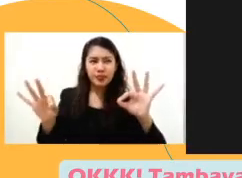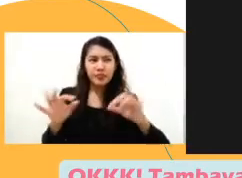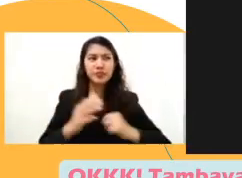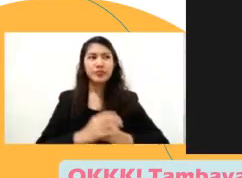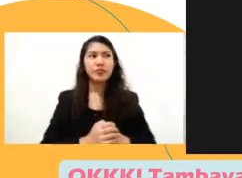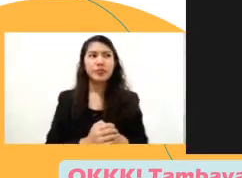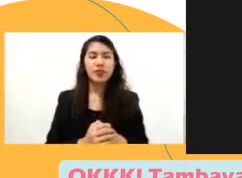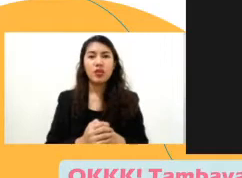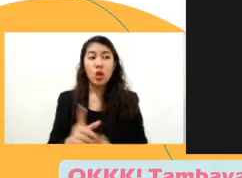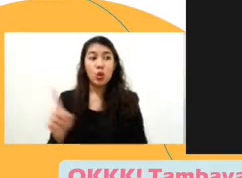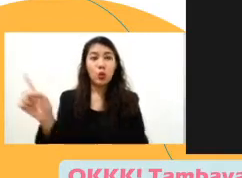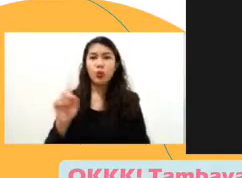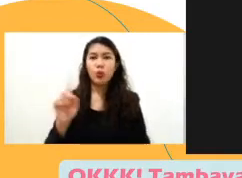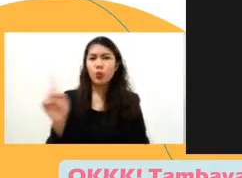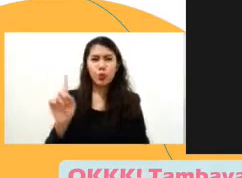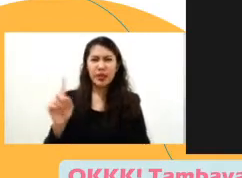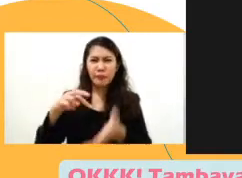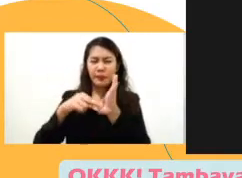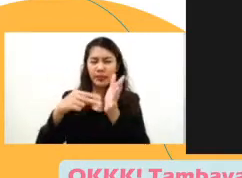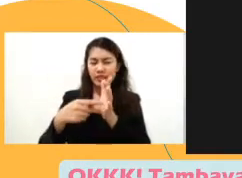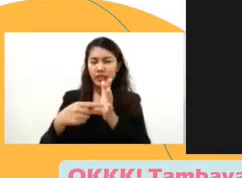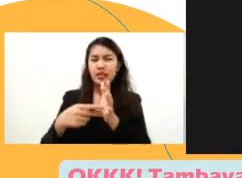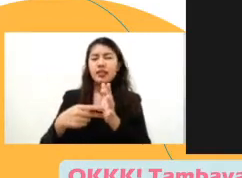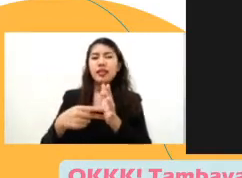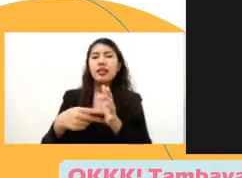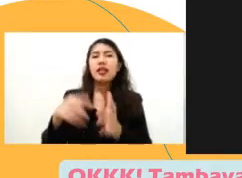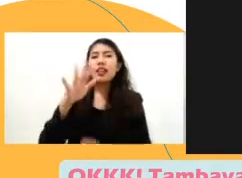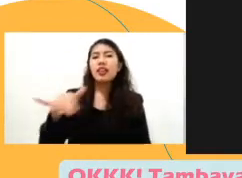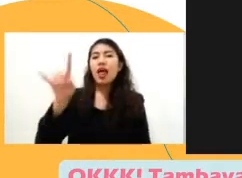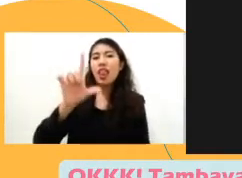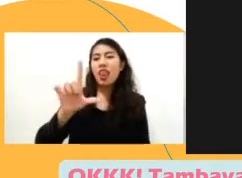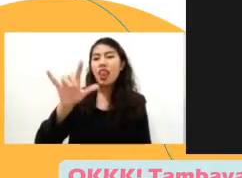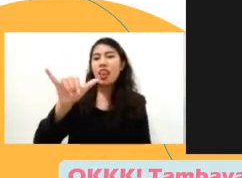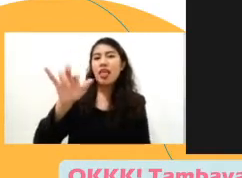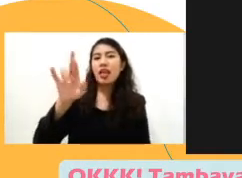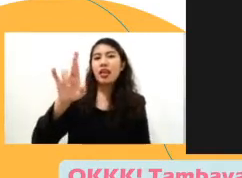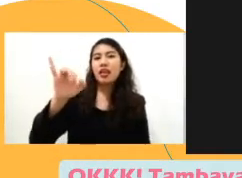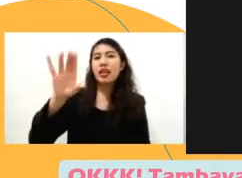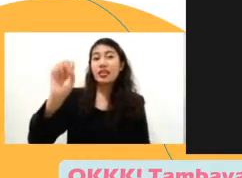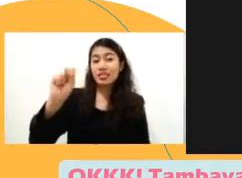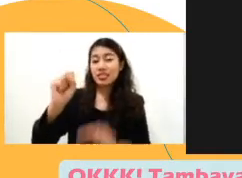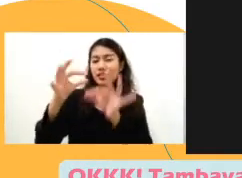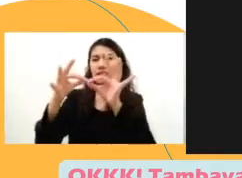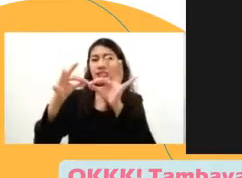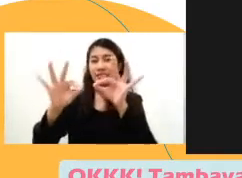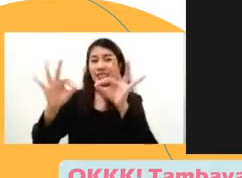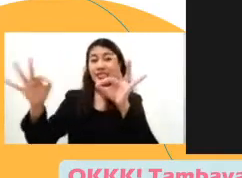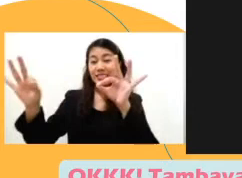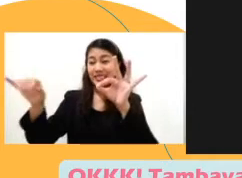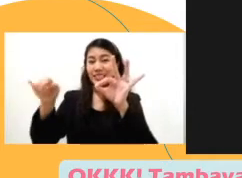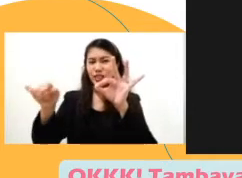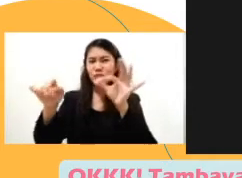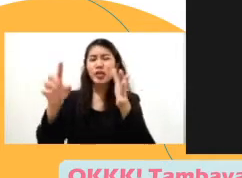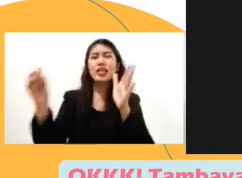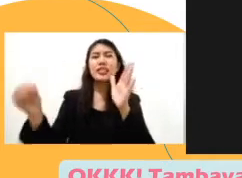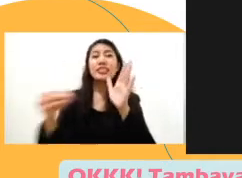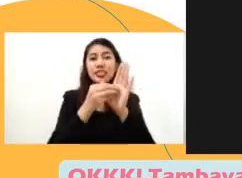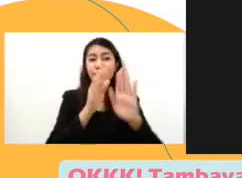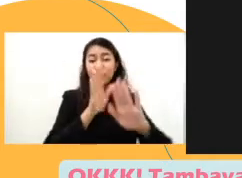Ano ba ang lyrics? Pwede kayong mag-participate ha sa chat natin. Oh, then gusto ko din maintindihan yan eh.